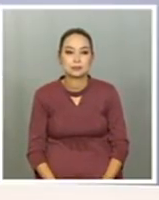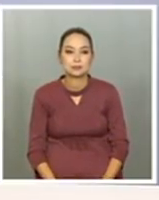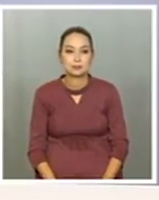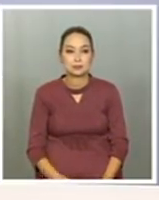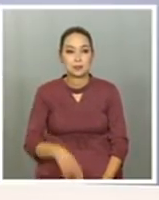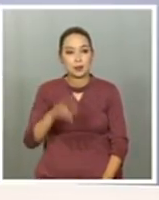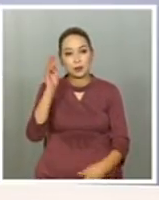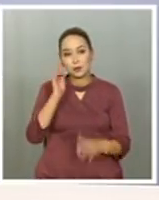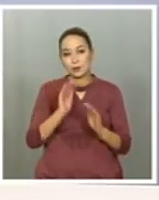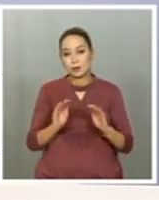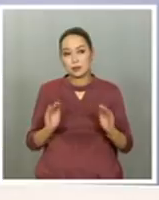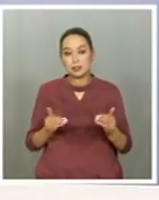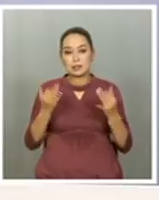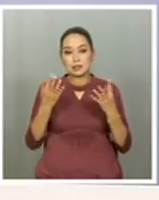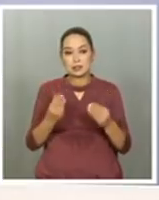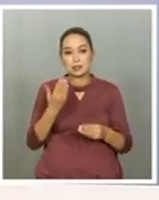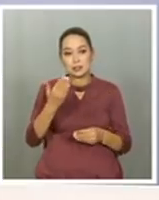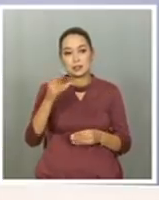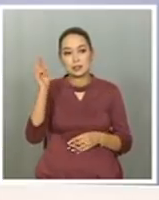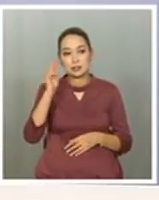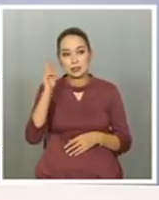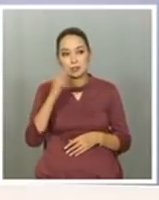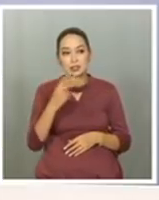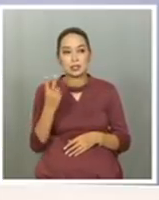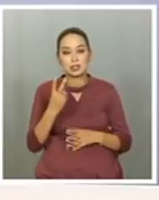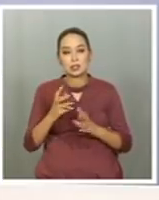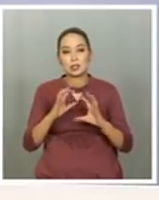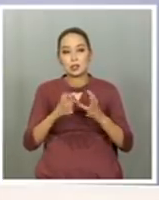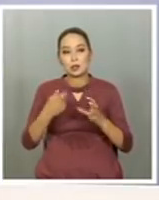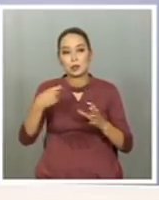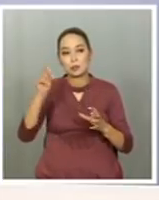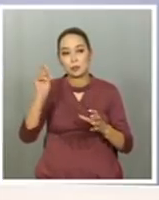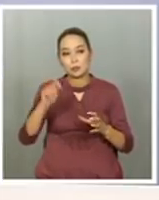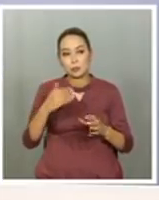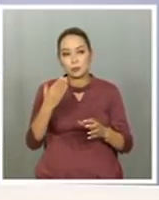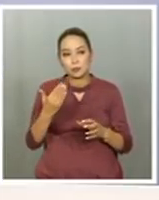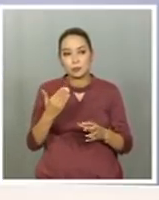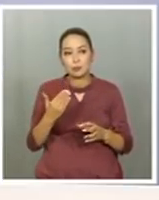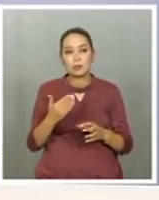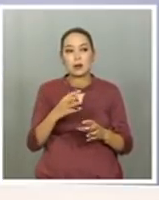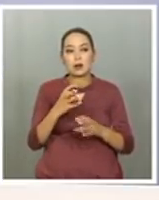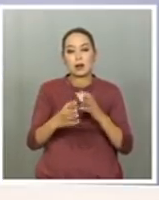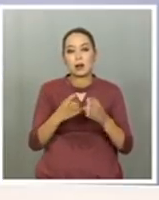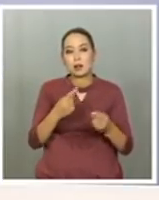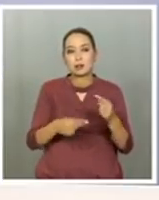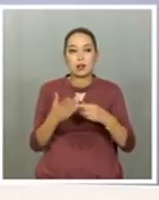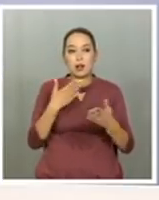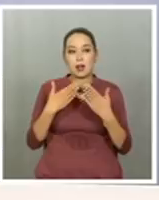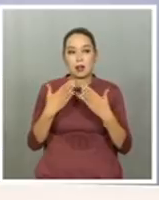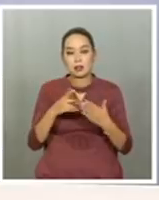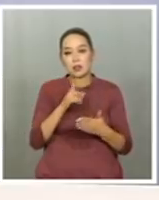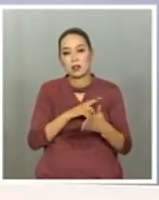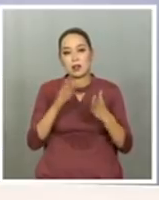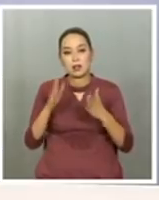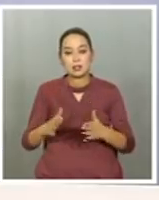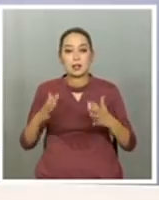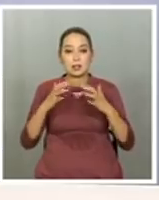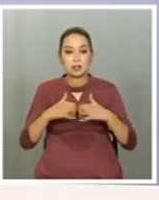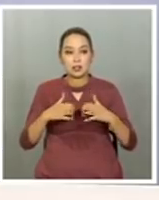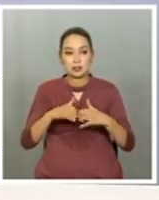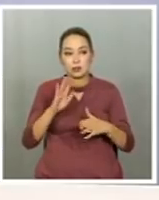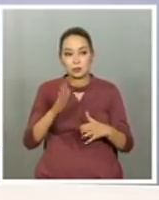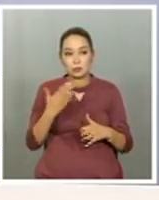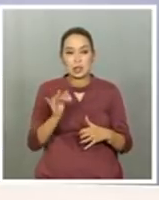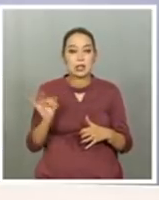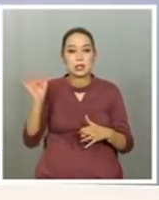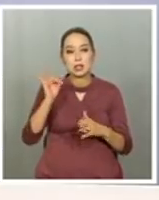Оқушылар, сіздер бүгінгі сабақта 2-ші дүниежүзілік соғыс қарсаңындағы халықаралық қатынастардың сипатын талдайсыздар және тарихи